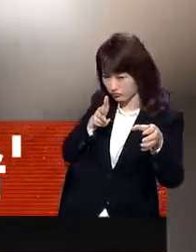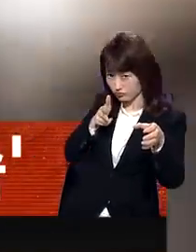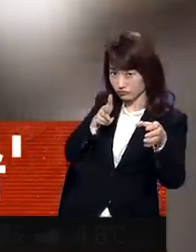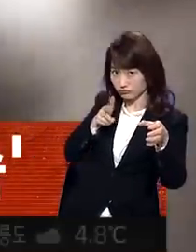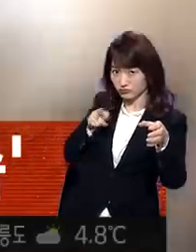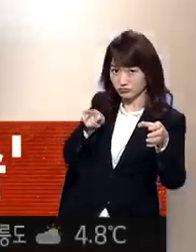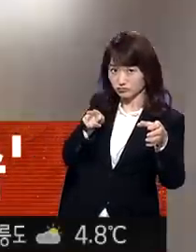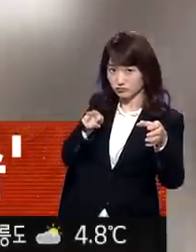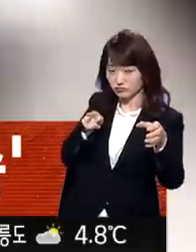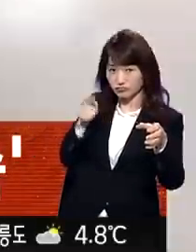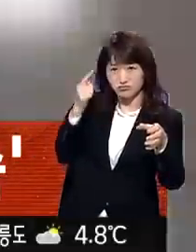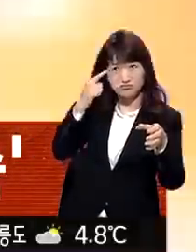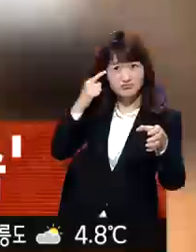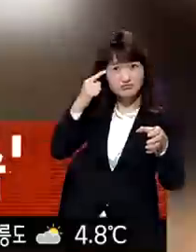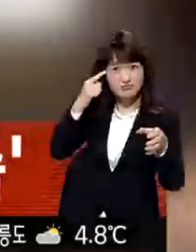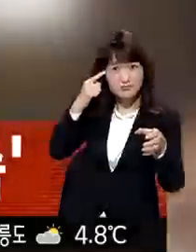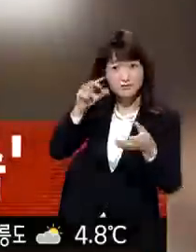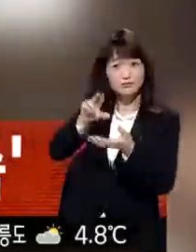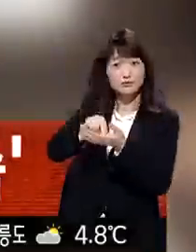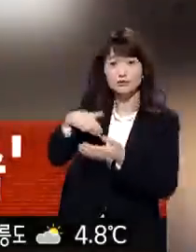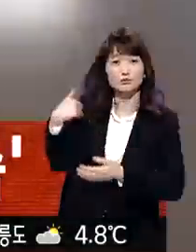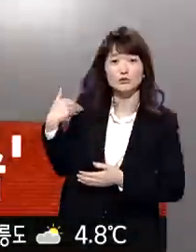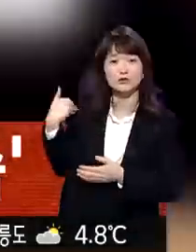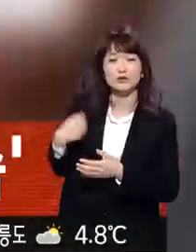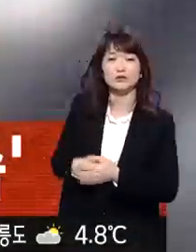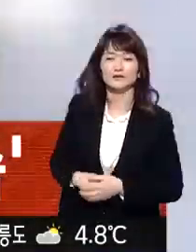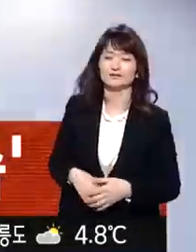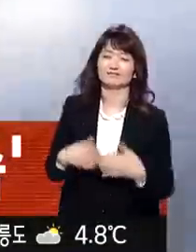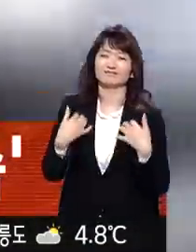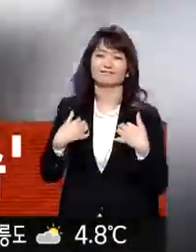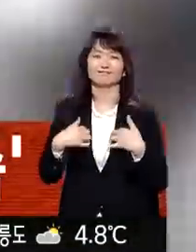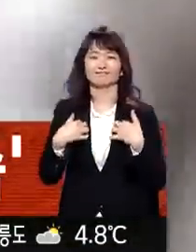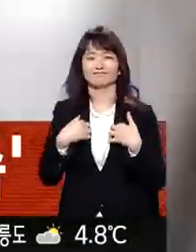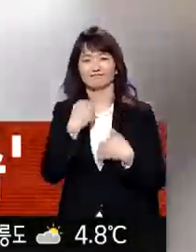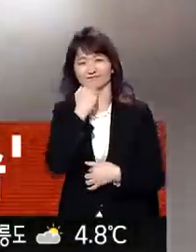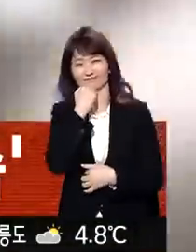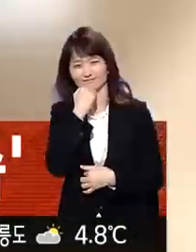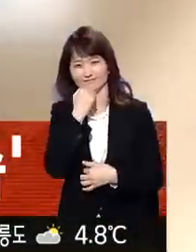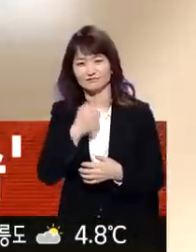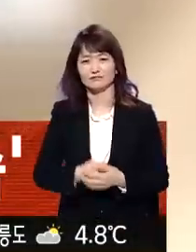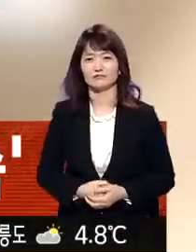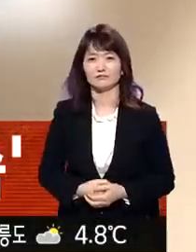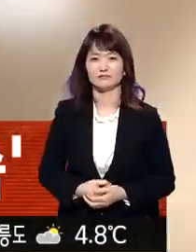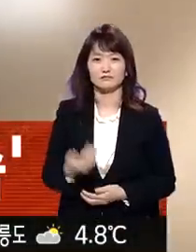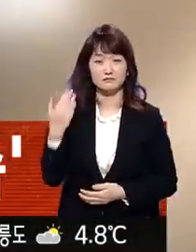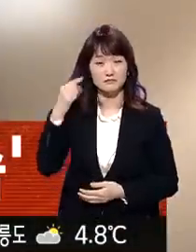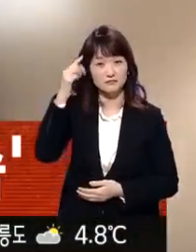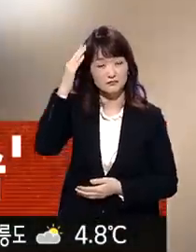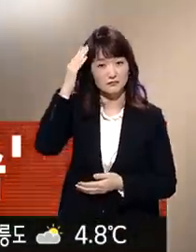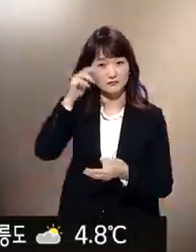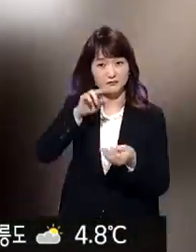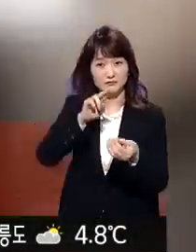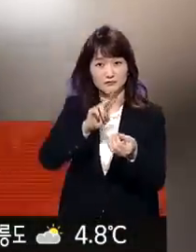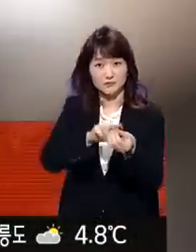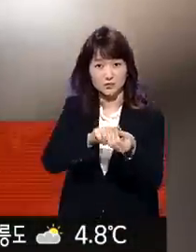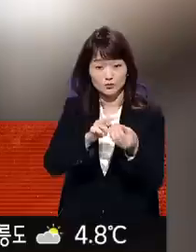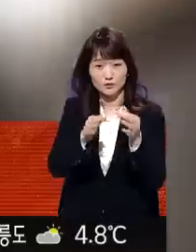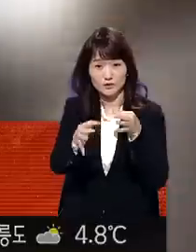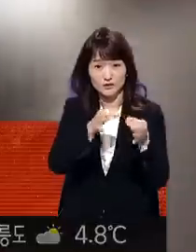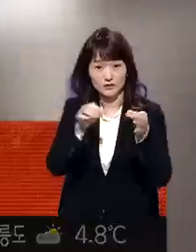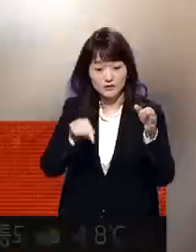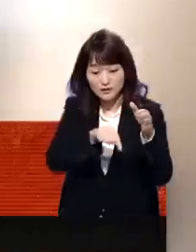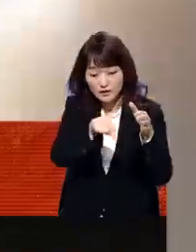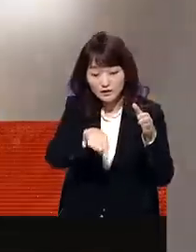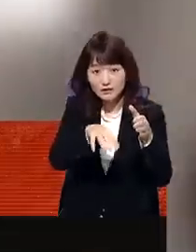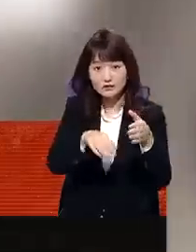모두 역시나 문제의식 전혀 못 느끼고 있습니다. 그저 즐겁다는 듯이 웃고 있는데요. 지난번 초밥집에서도